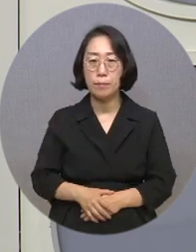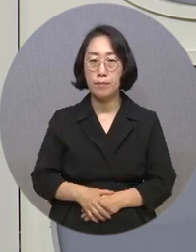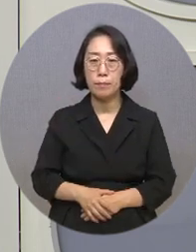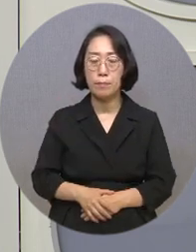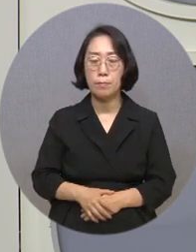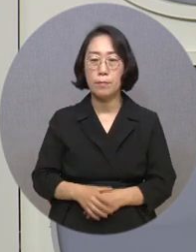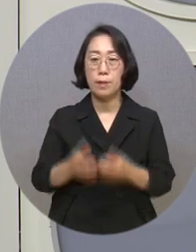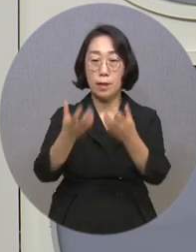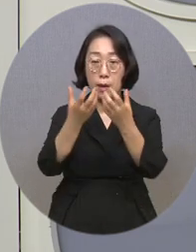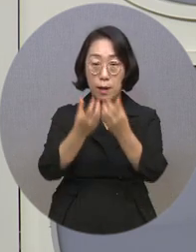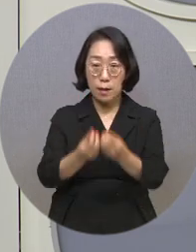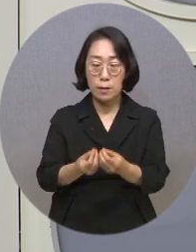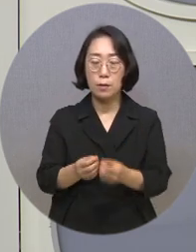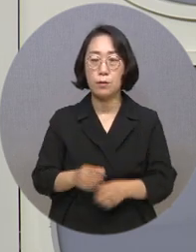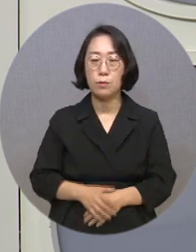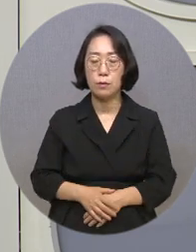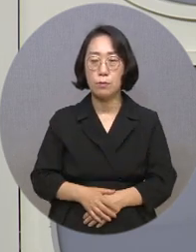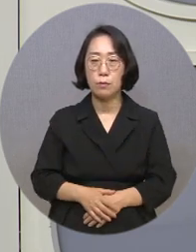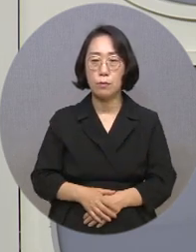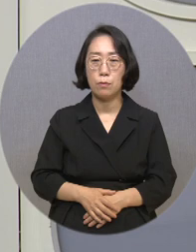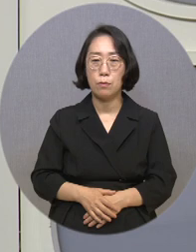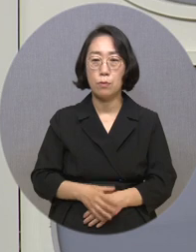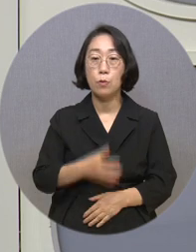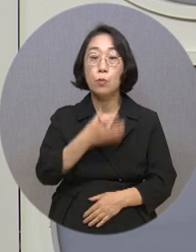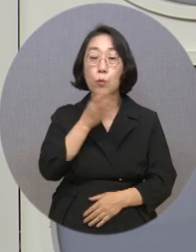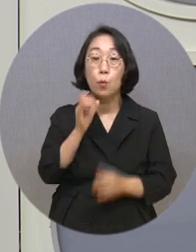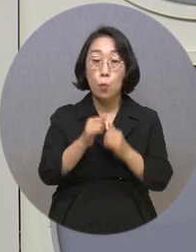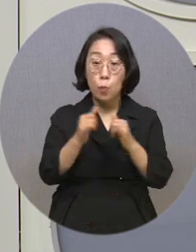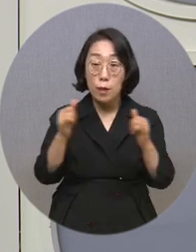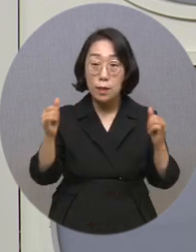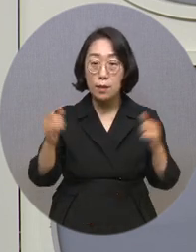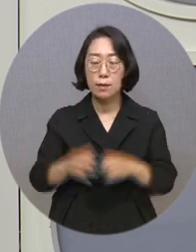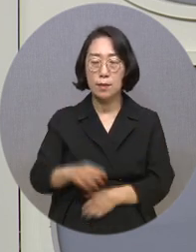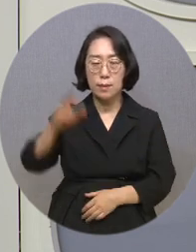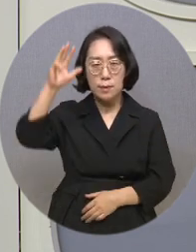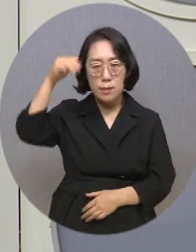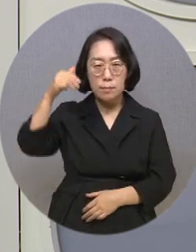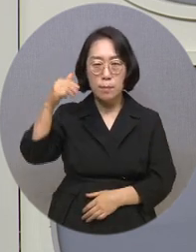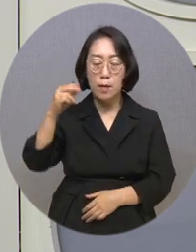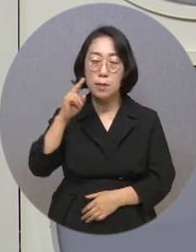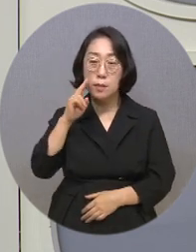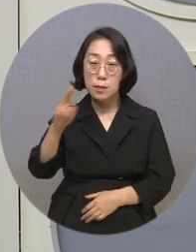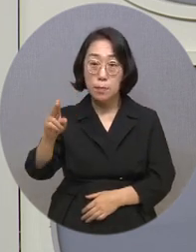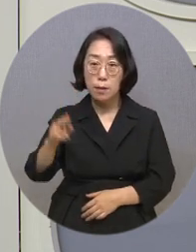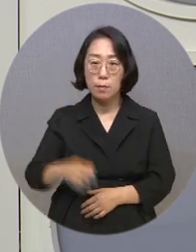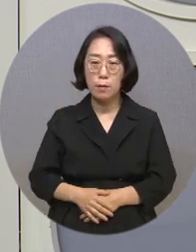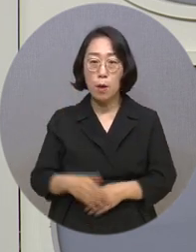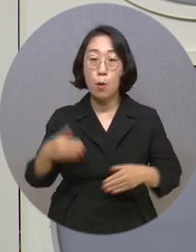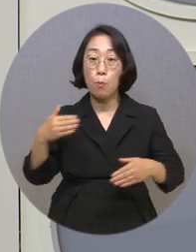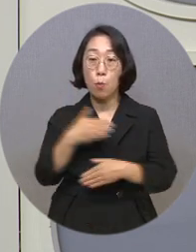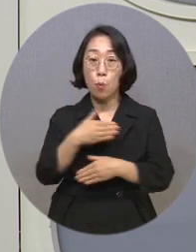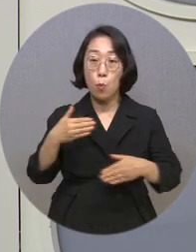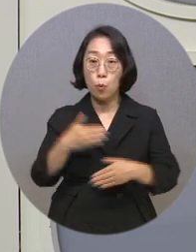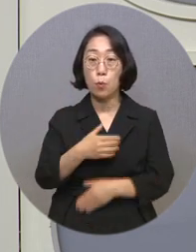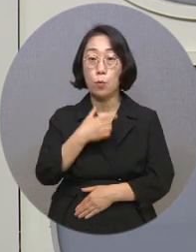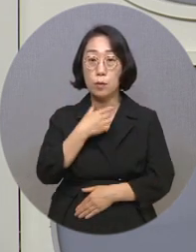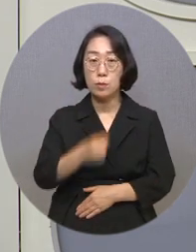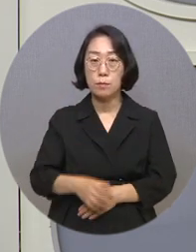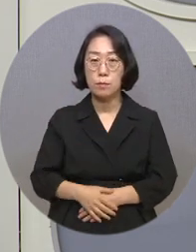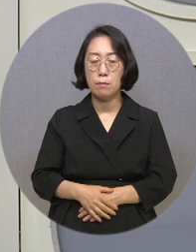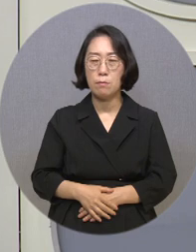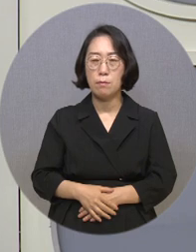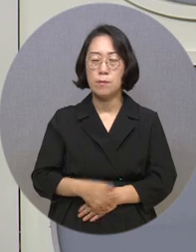가령 예를 들어서 어르신들이 치매가 심하잖아요. 그럼 목욕을 한번 시키려면은 아. 안